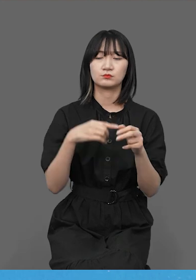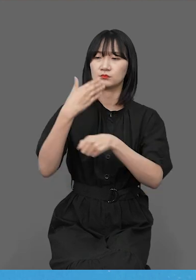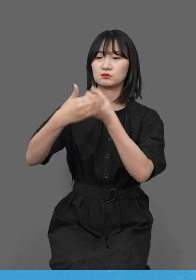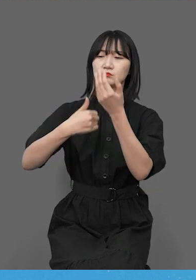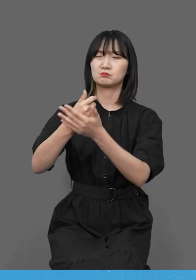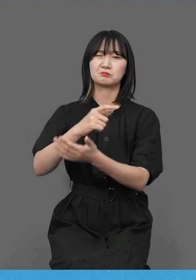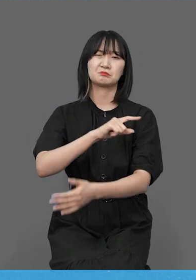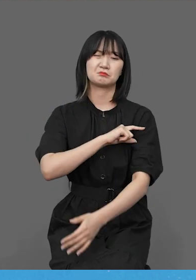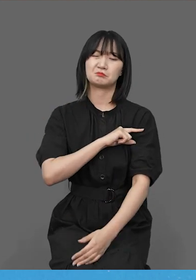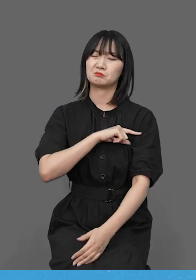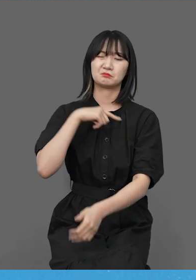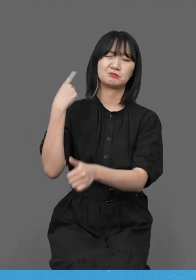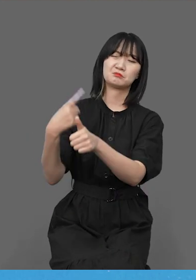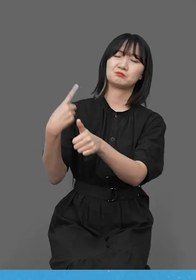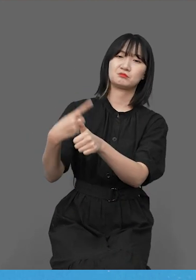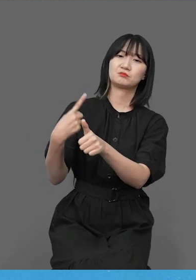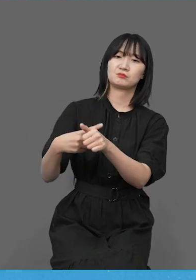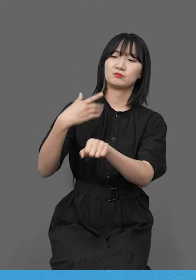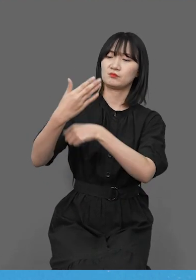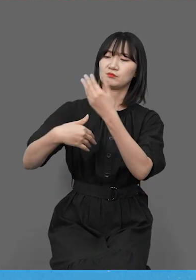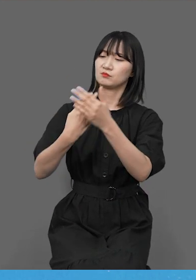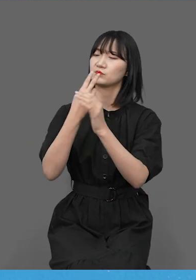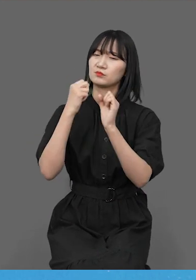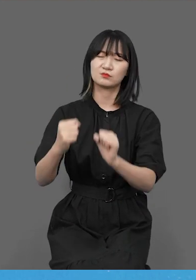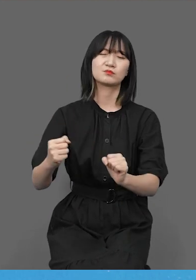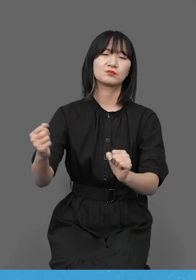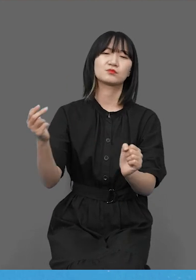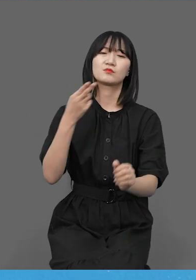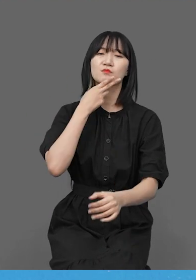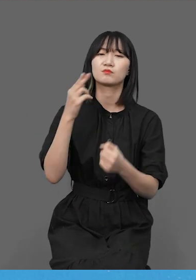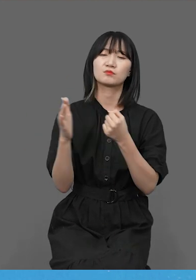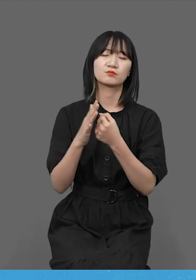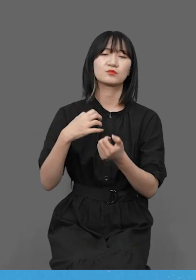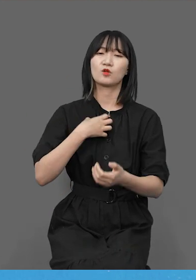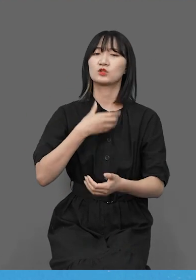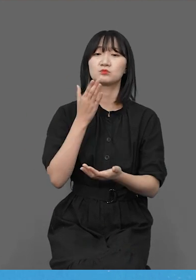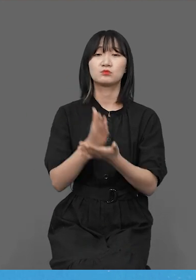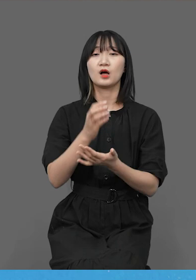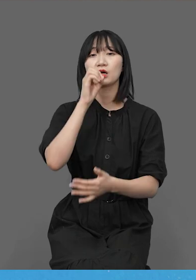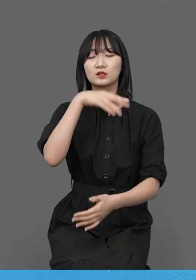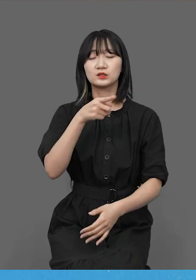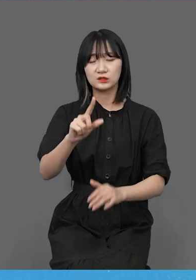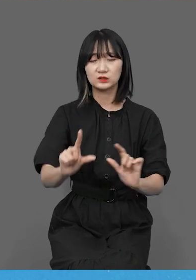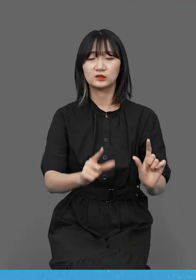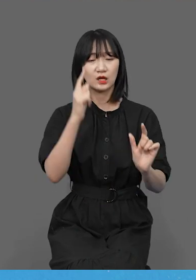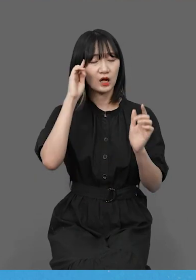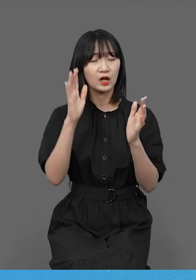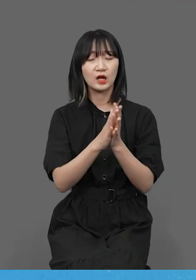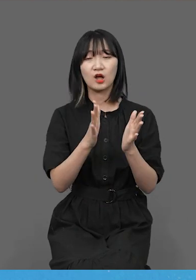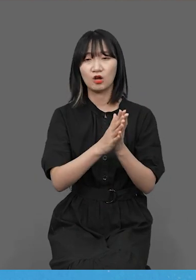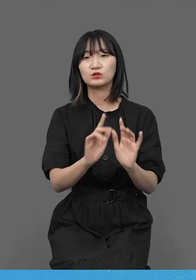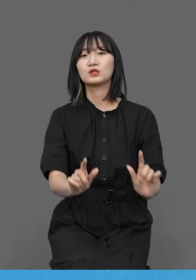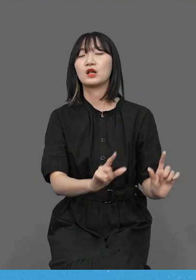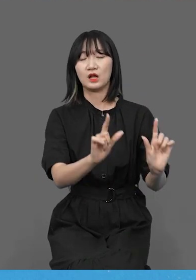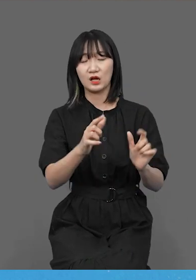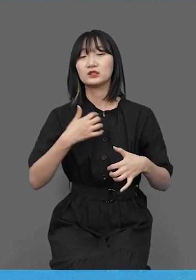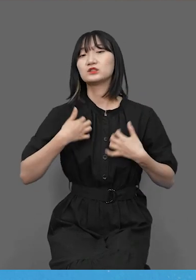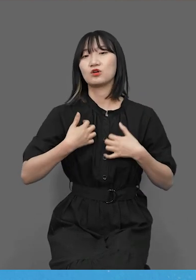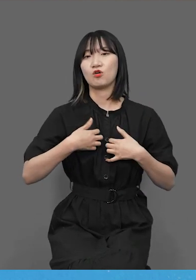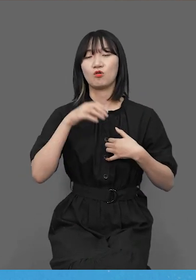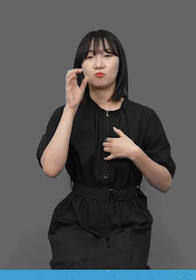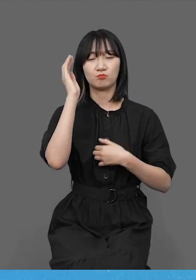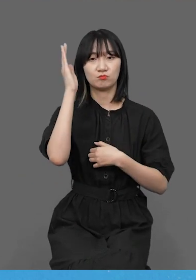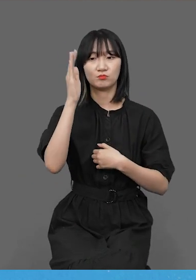하나님의 이름을 욕하고, 하나님이란 존재는 없으니까 걱정하지 말고 편하게 네 인생 즐겨, 이런 말을 하고 계시는 거